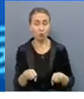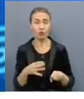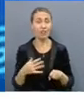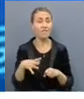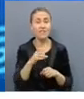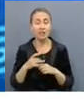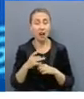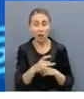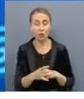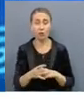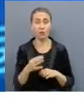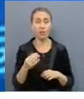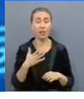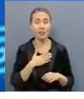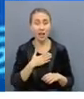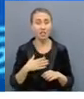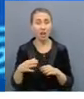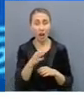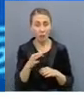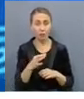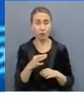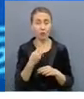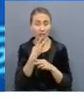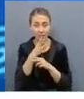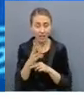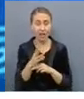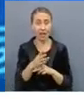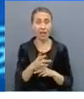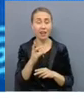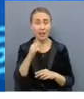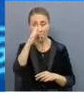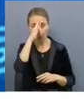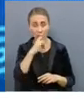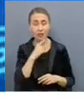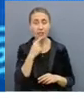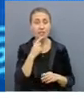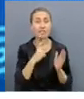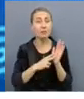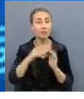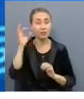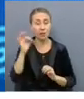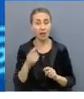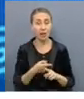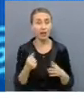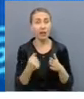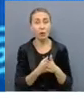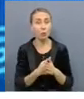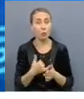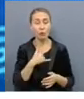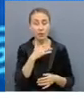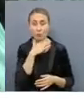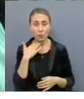районах. Вещание нашего областного телеканала «Кокше» на государственном языке составляет 70%. То есть достижений у нас